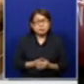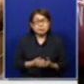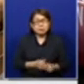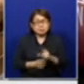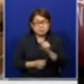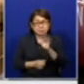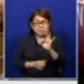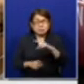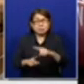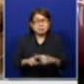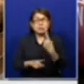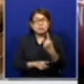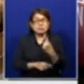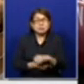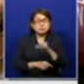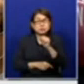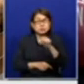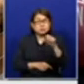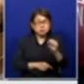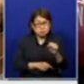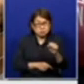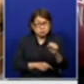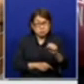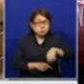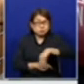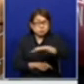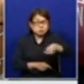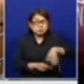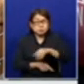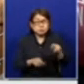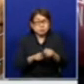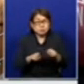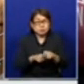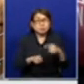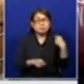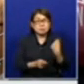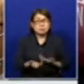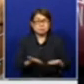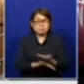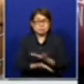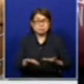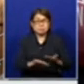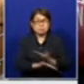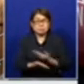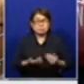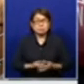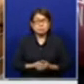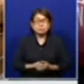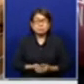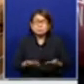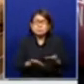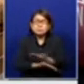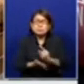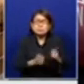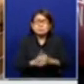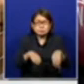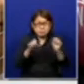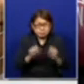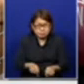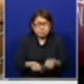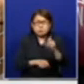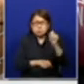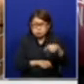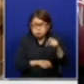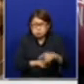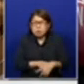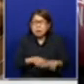ชิกสภาผู้แทนราษฎรทั้งสภาเราได้พิจารณานะครับยัตติด่วนเรื่องขอให้ส